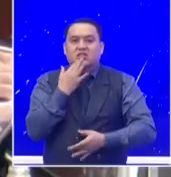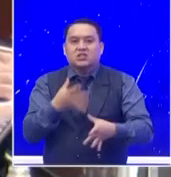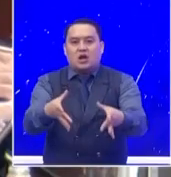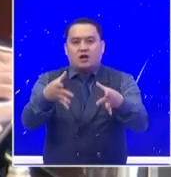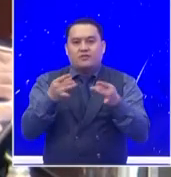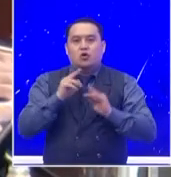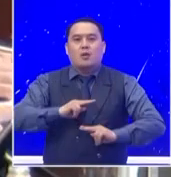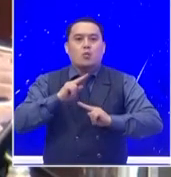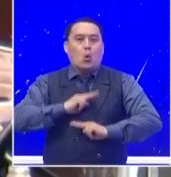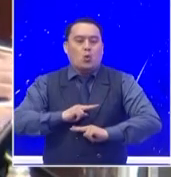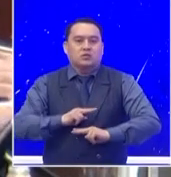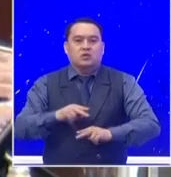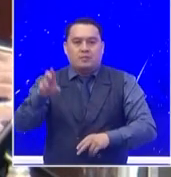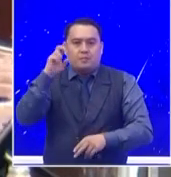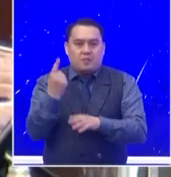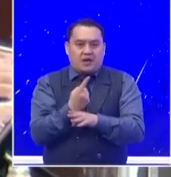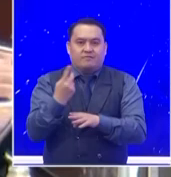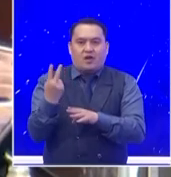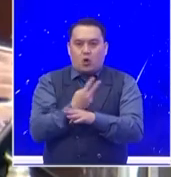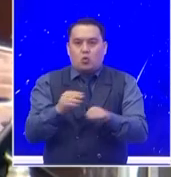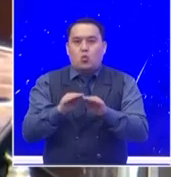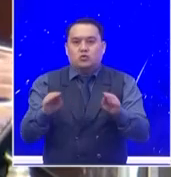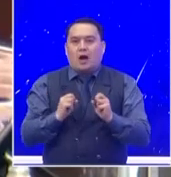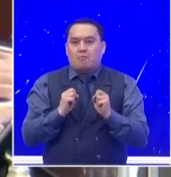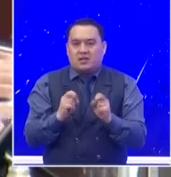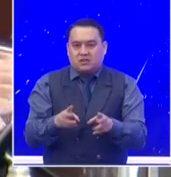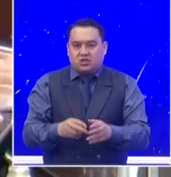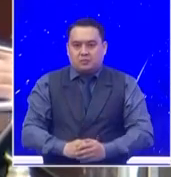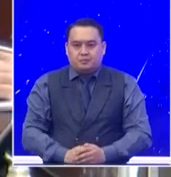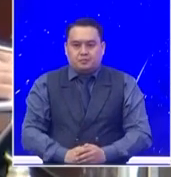иностранной рабочей силы из стран первой и второй категории опасности.